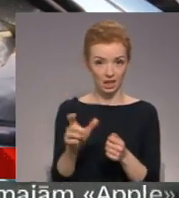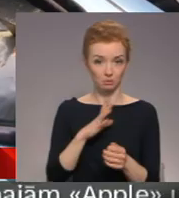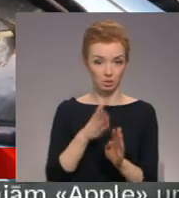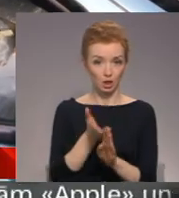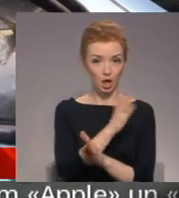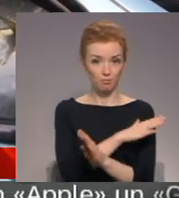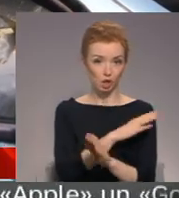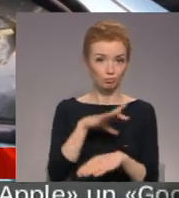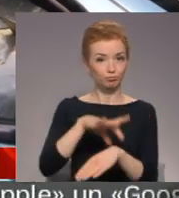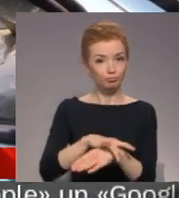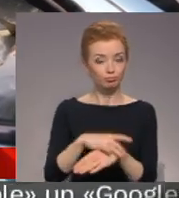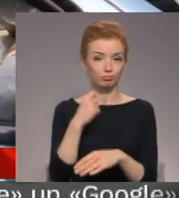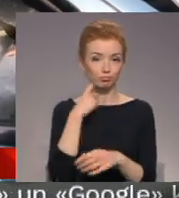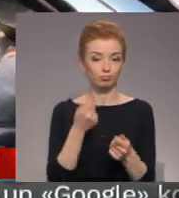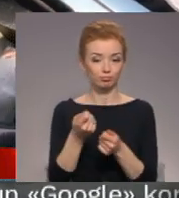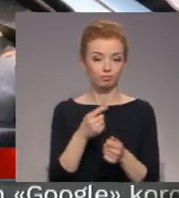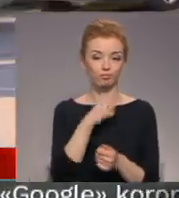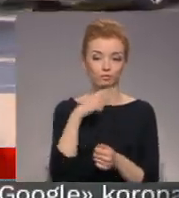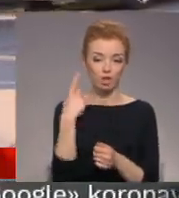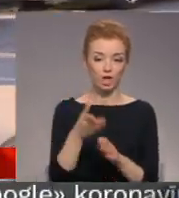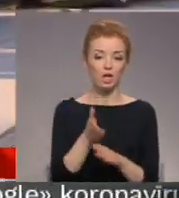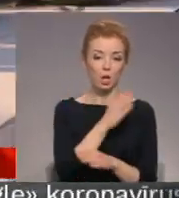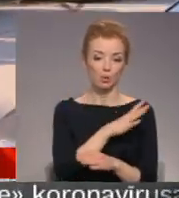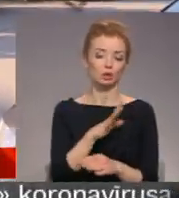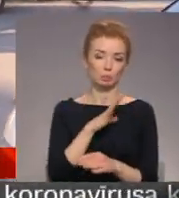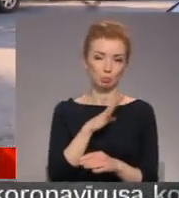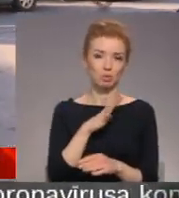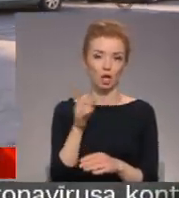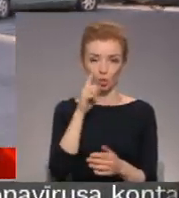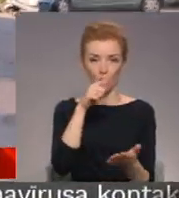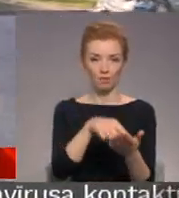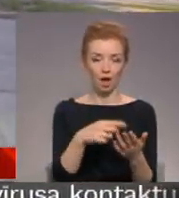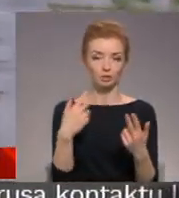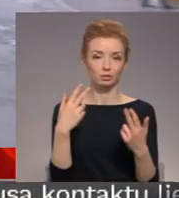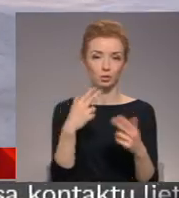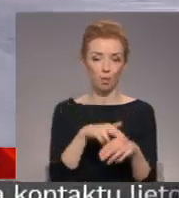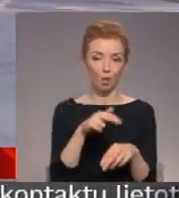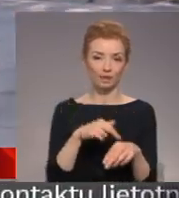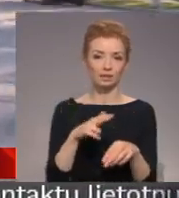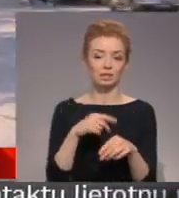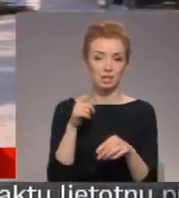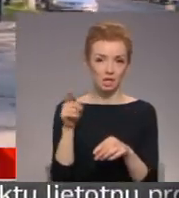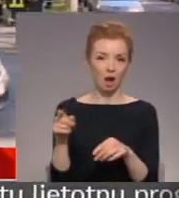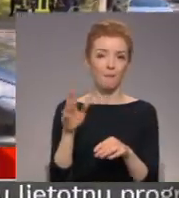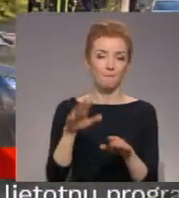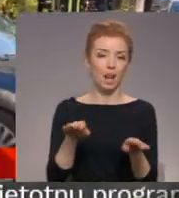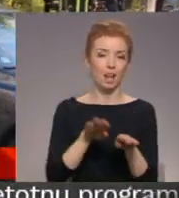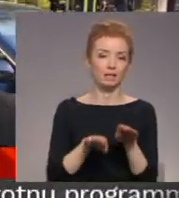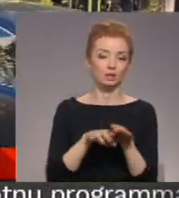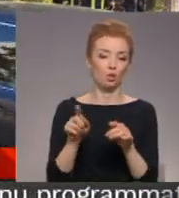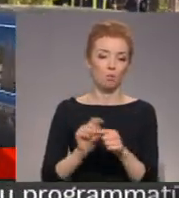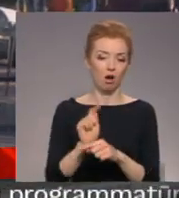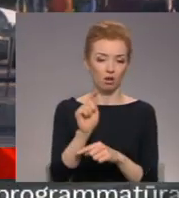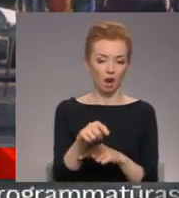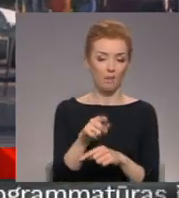sūdīts par šādu pārkāpumu? Iepriekš autovadītājs ir nonācis policijas redzeslokā par analogu pārkāpumu.